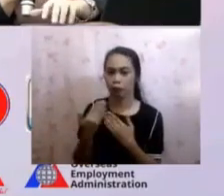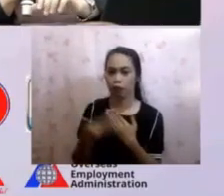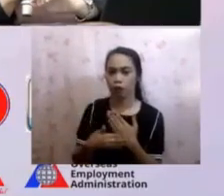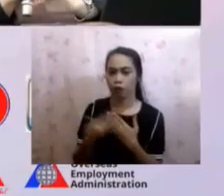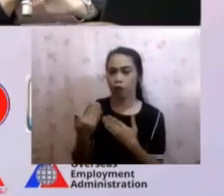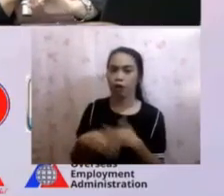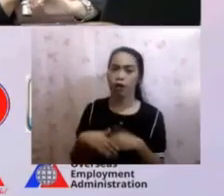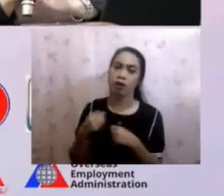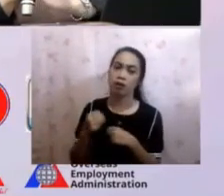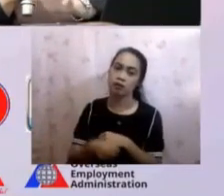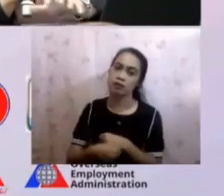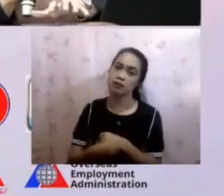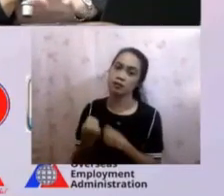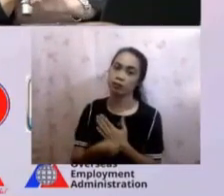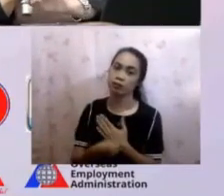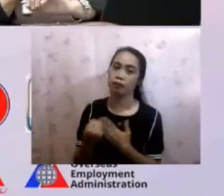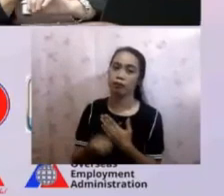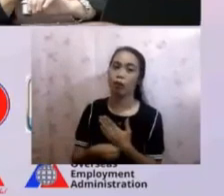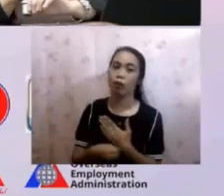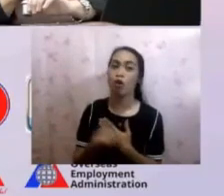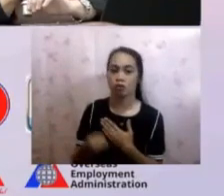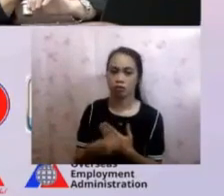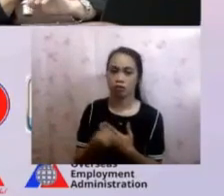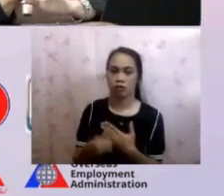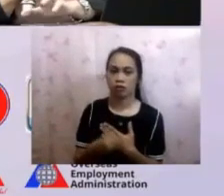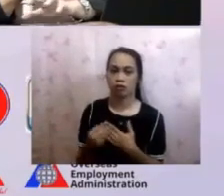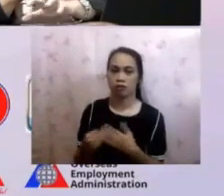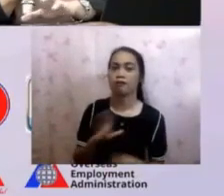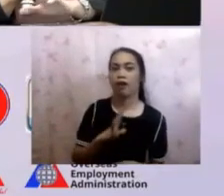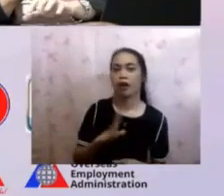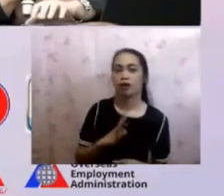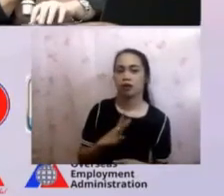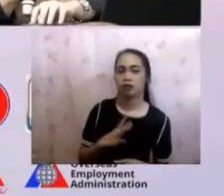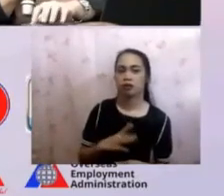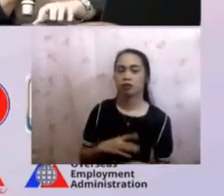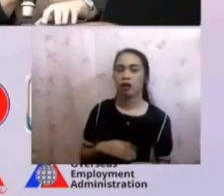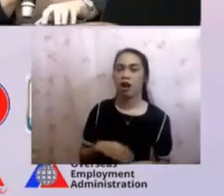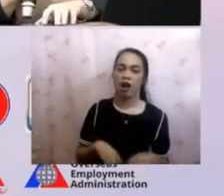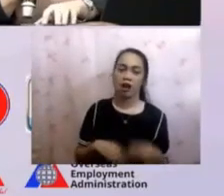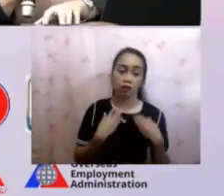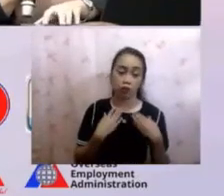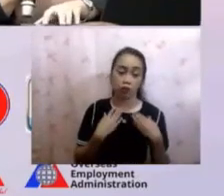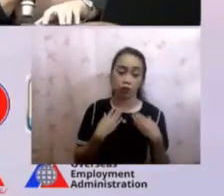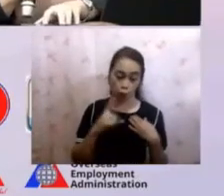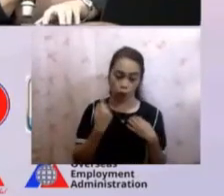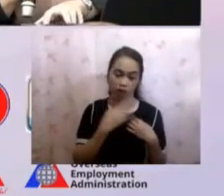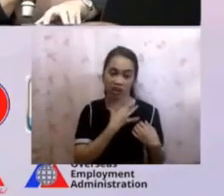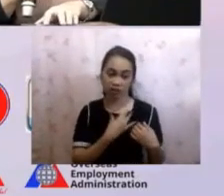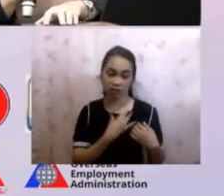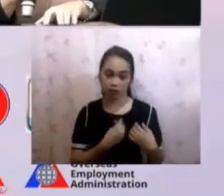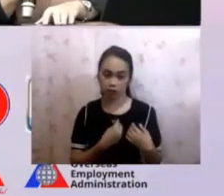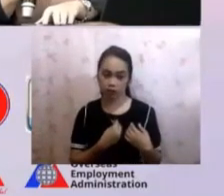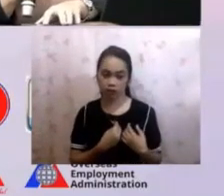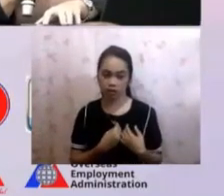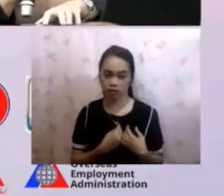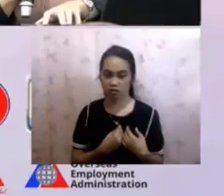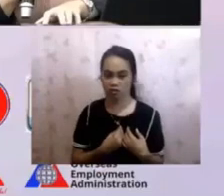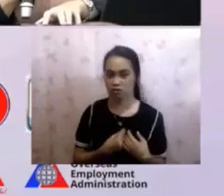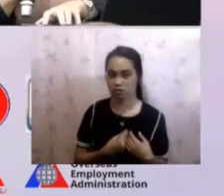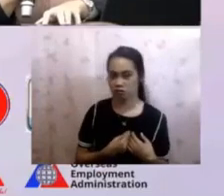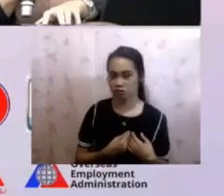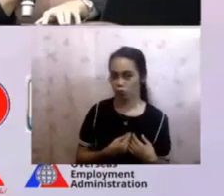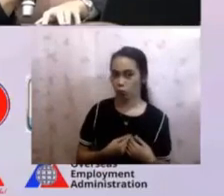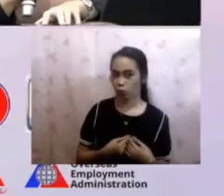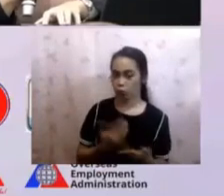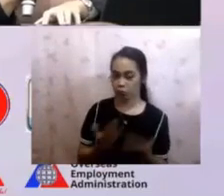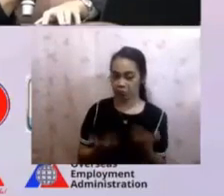mga dangling ra kaayo, no? Kanang mga tag-as kayo nga mga earrings, nga mga necklaces nga kanang mga gold na din ha or